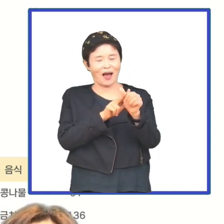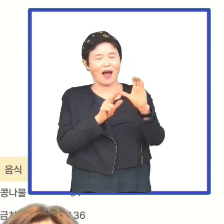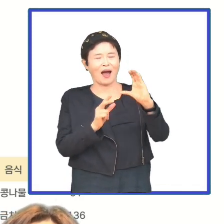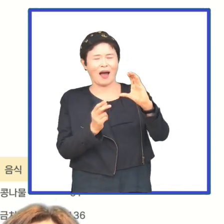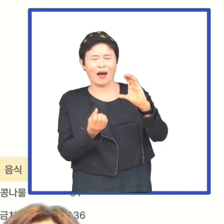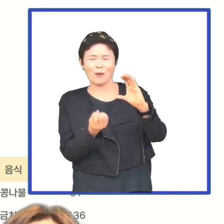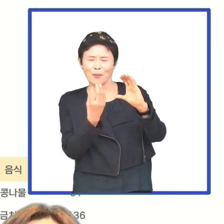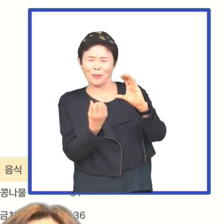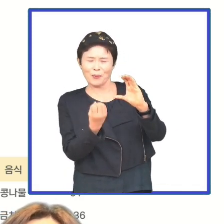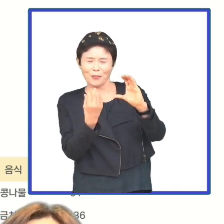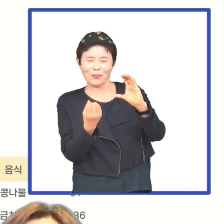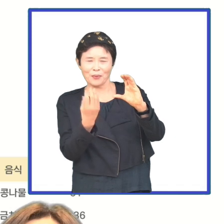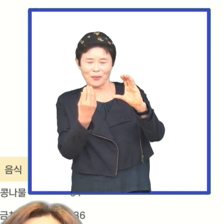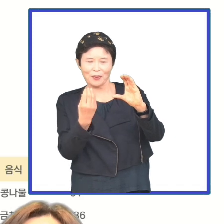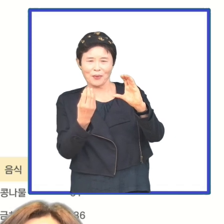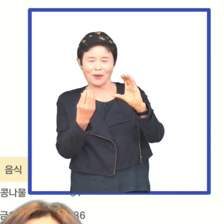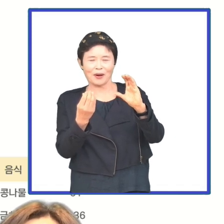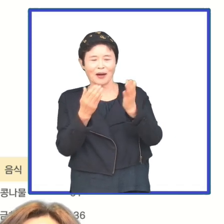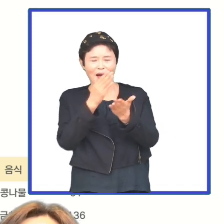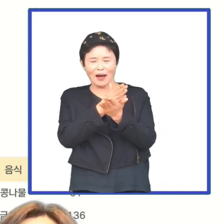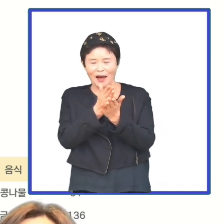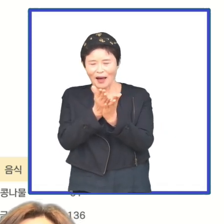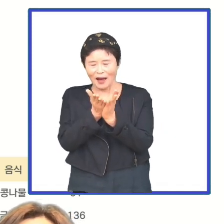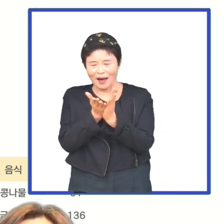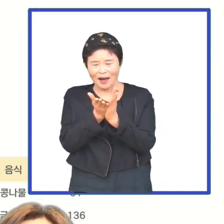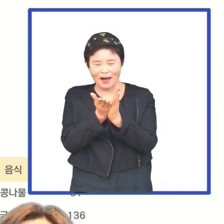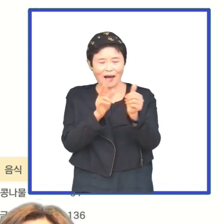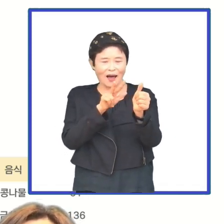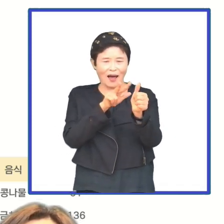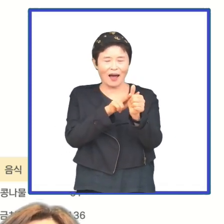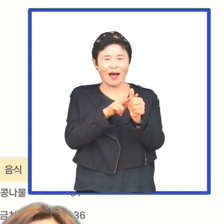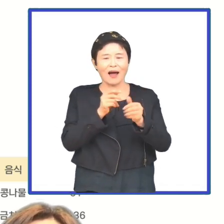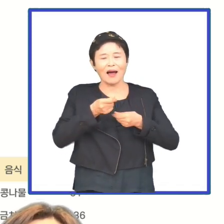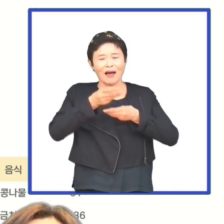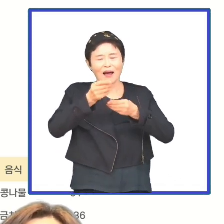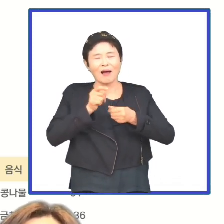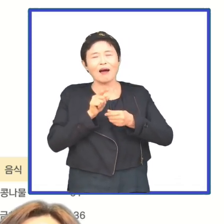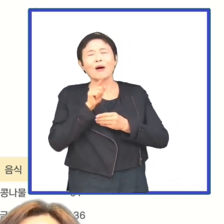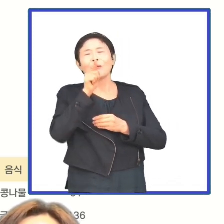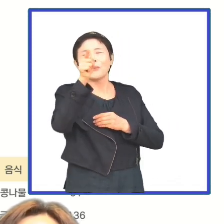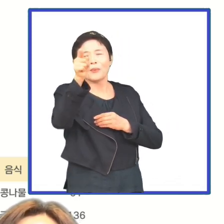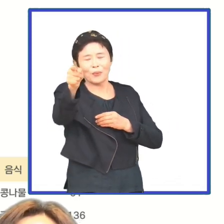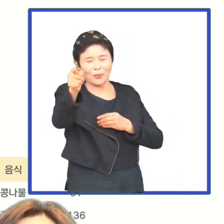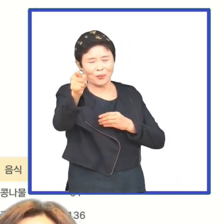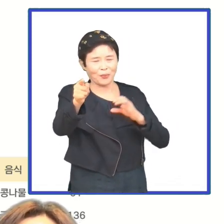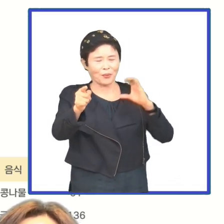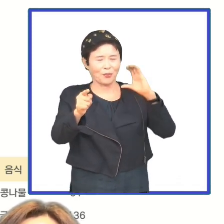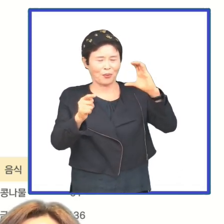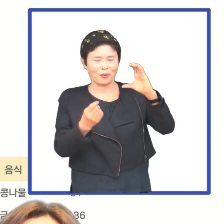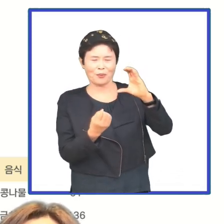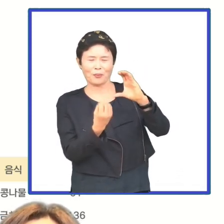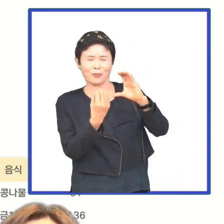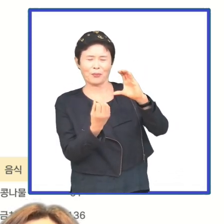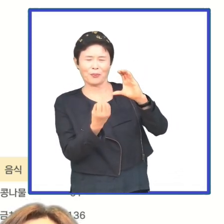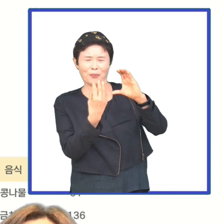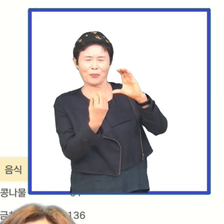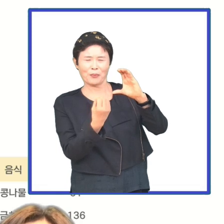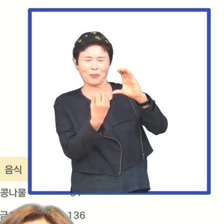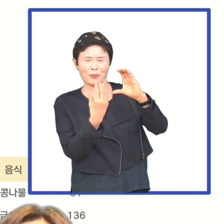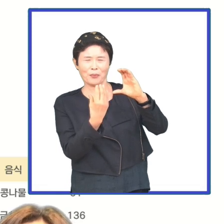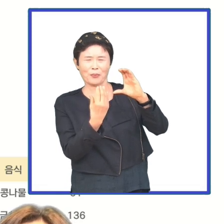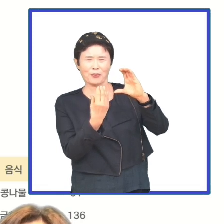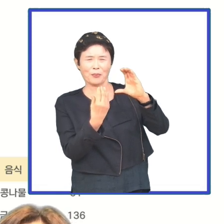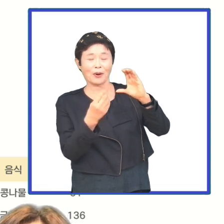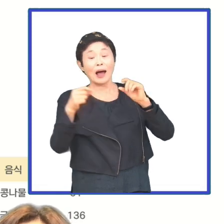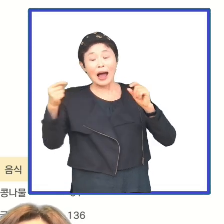마트에 오기까지 거리가 멀면 멀수록 탄소가 많이 발생해서 우리 가까이에서 기르는 로컬 푸드를